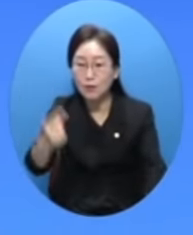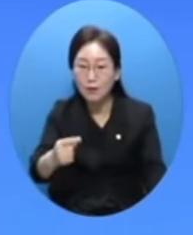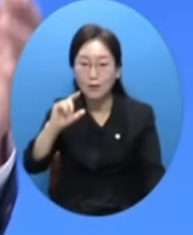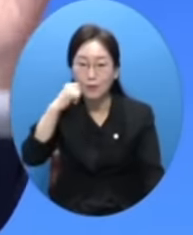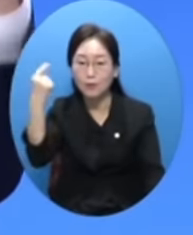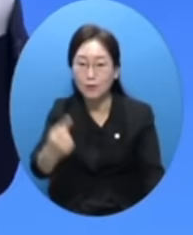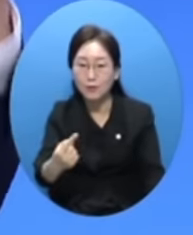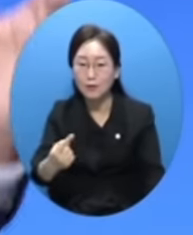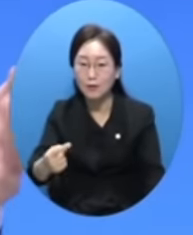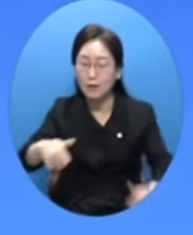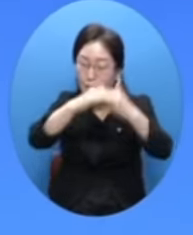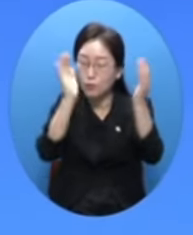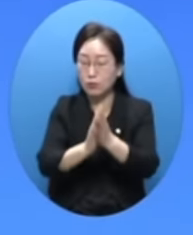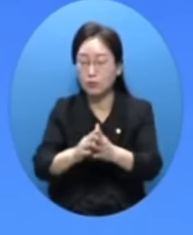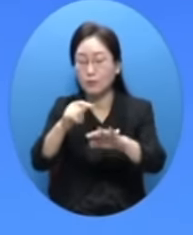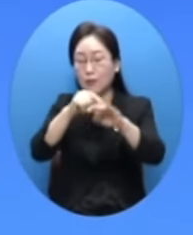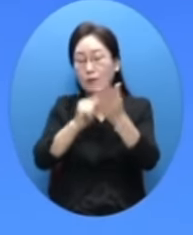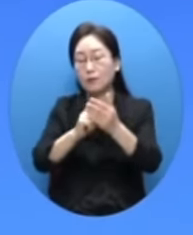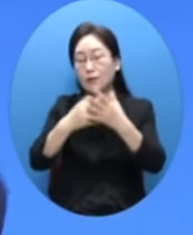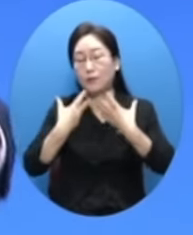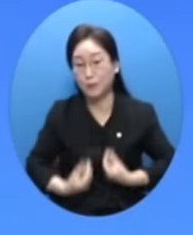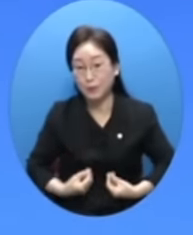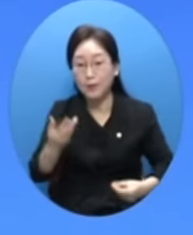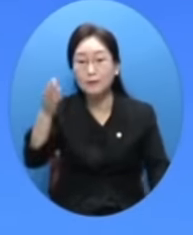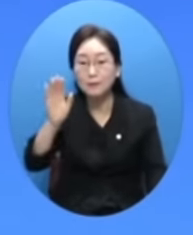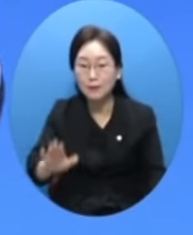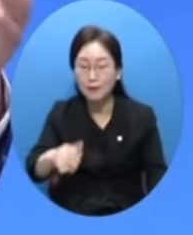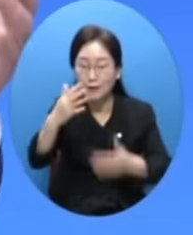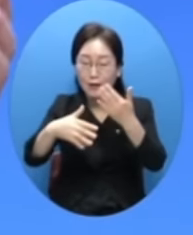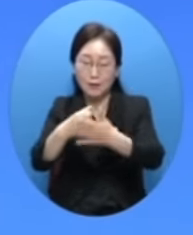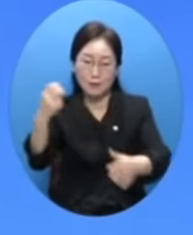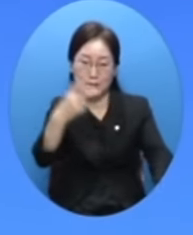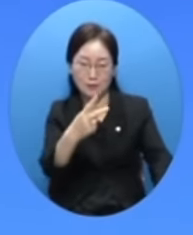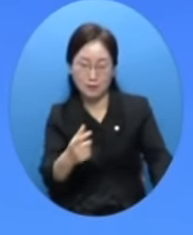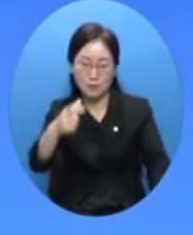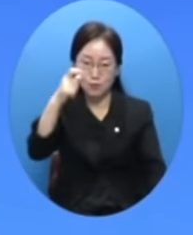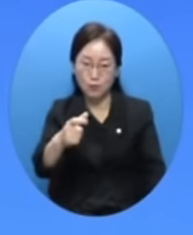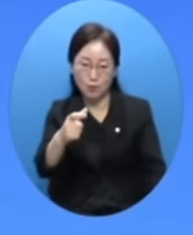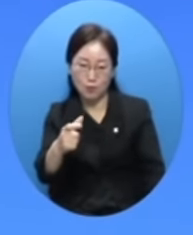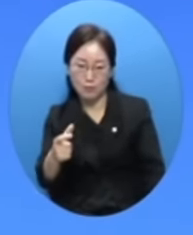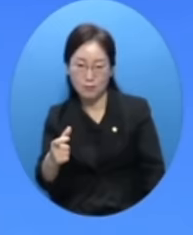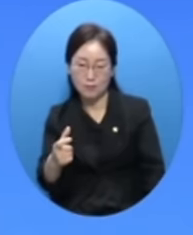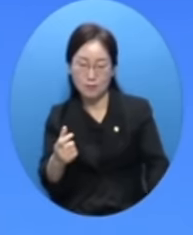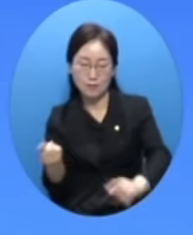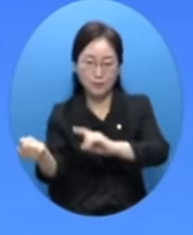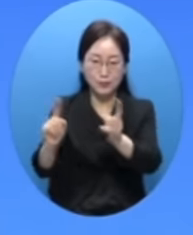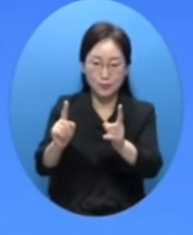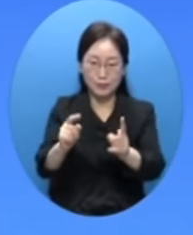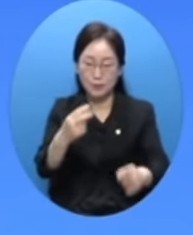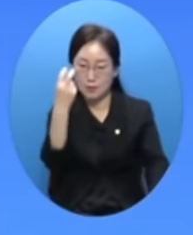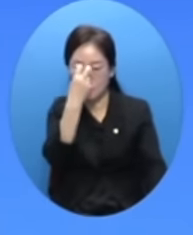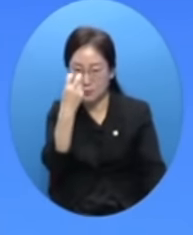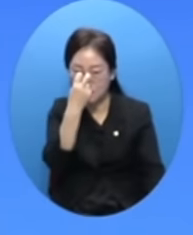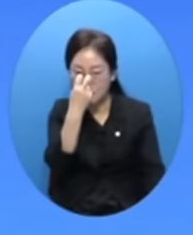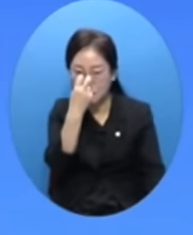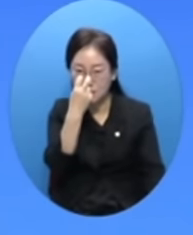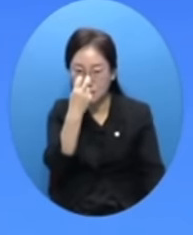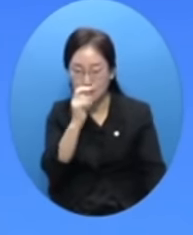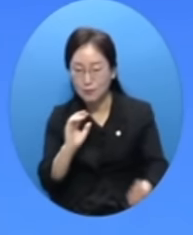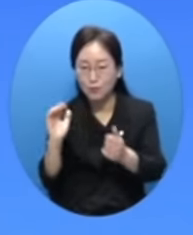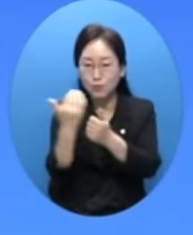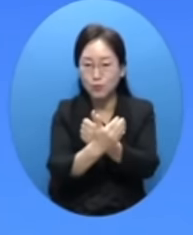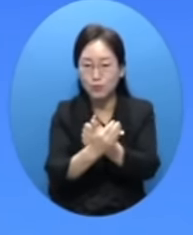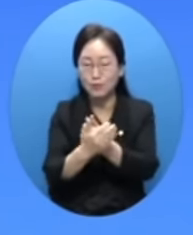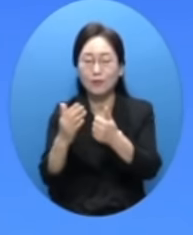다가와서 모든 게 다 무너진 것 같지만은 하나님은 다시 견고한 벽을 세워주셔서 우리를 지키시고 돌보시고